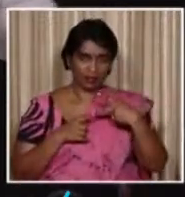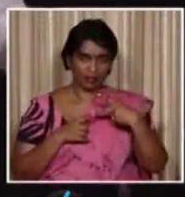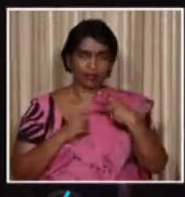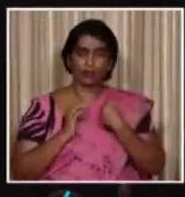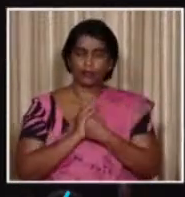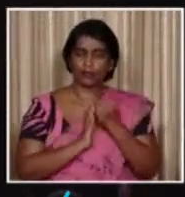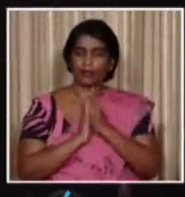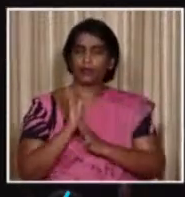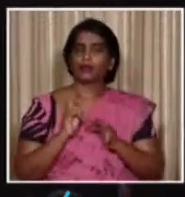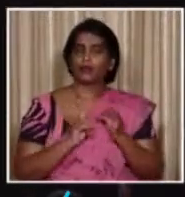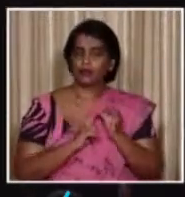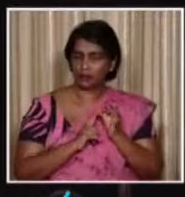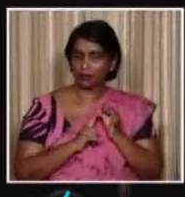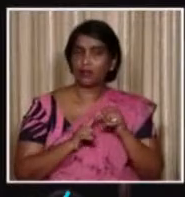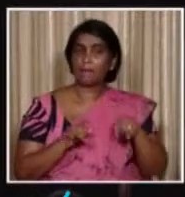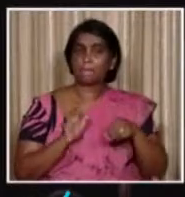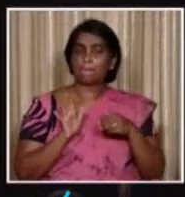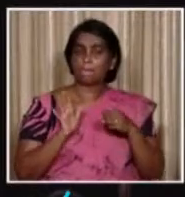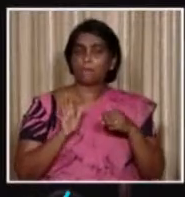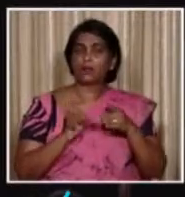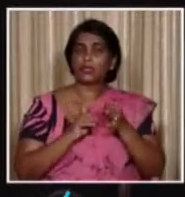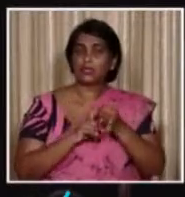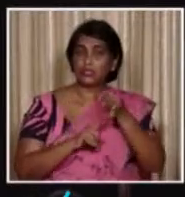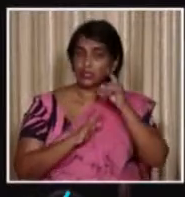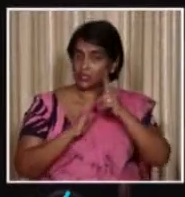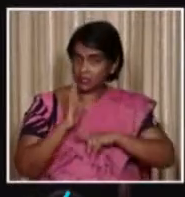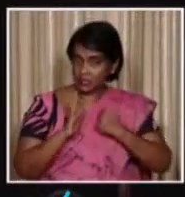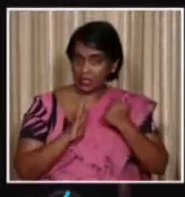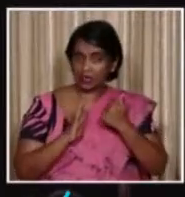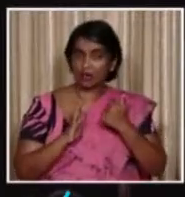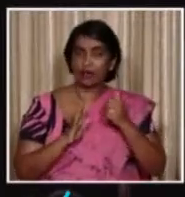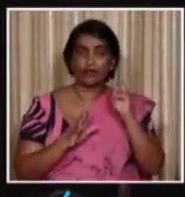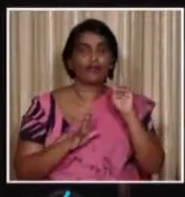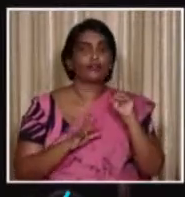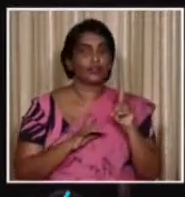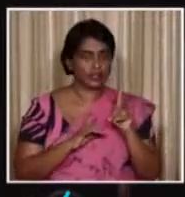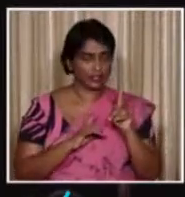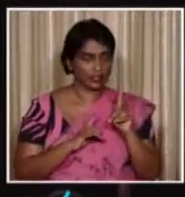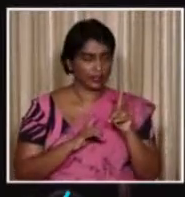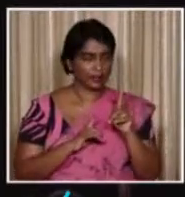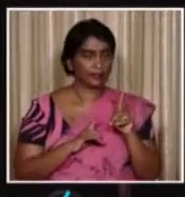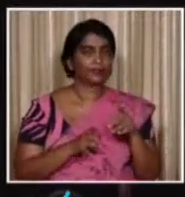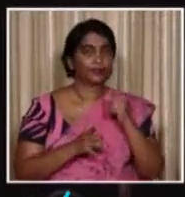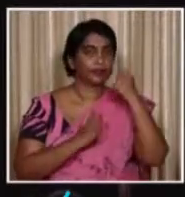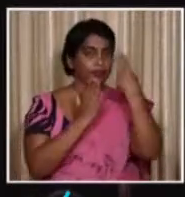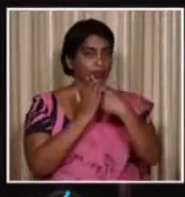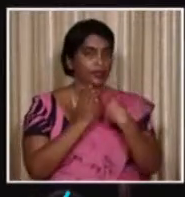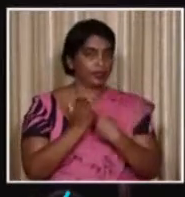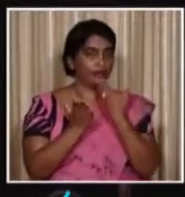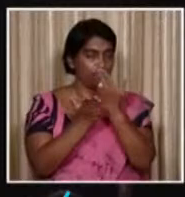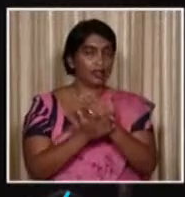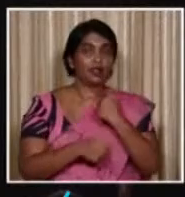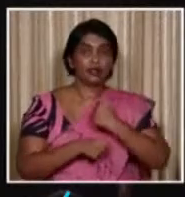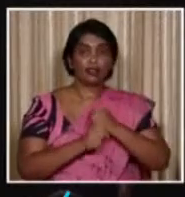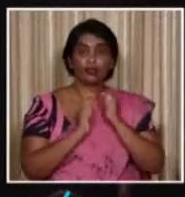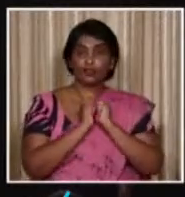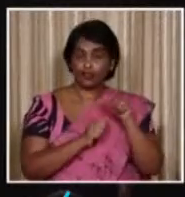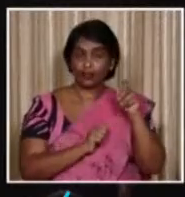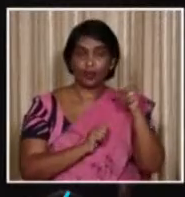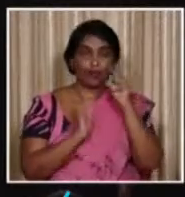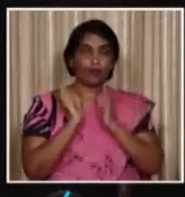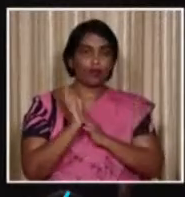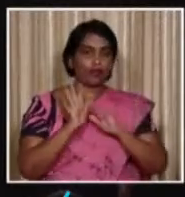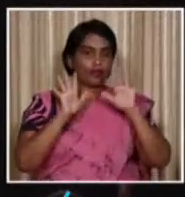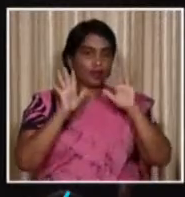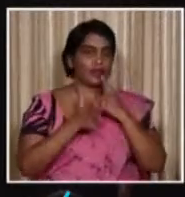ගරු මන්ත්‍රීතුමනි දැන් මාර්තු ජනවාරි මාසයේ මේ 21 වෙනිදා මේ නාම යෝජනා දෙන්නේ රාජ්‍ය සේවකයා මාර්තු මාසයේ 9